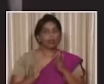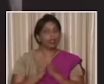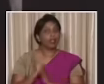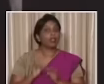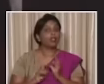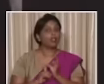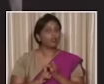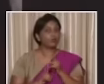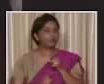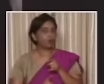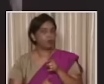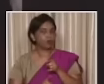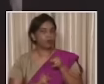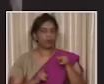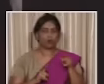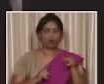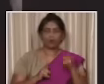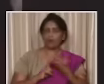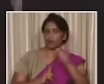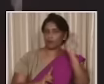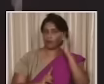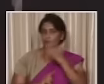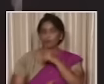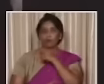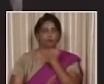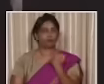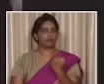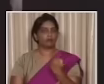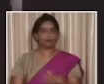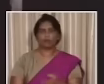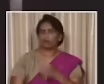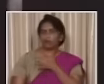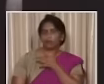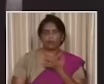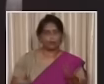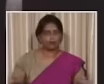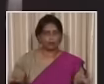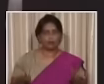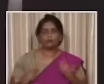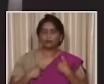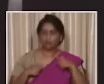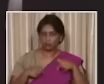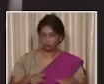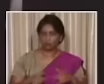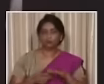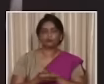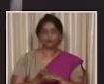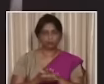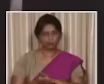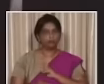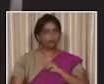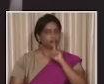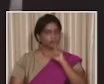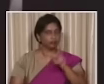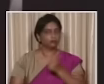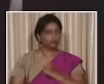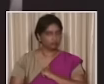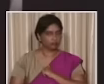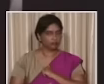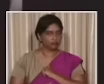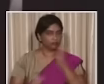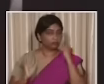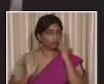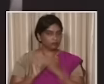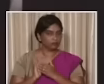ඇමතිවරයාද ඉන්නේ, මොන ඇමතිවරයාද ඉවත් වෙන්නේ. මේක හරි විහිළුවක්. දැන් මම පැහැදිලිව ඔබතුමාට කියන්න කැමතියි මෙන්න මේ